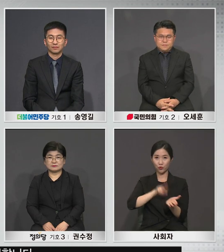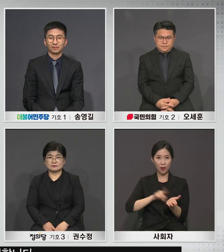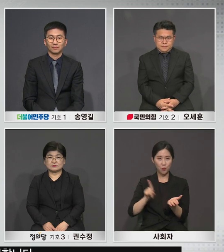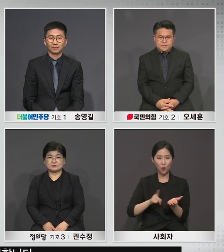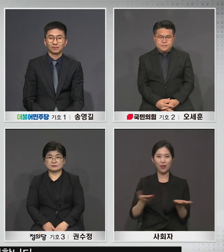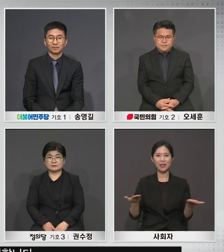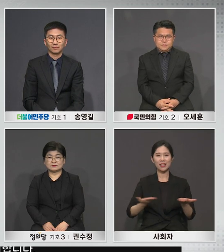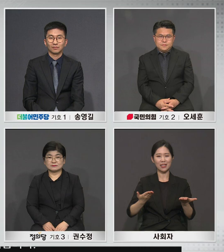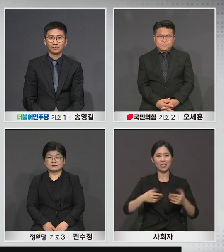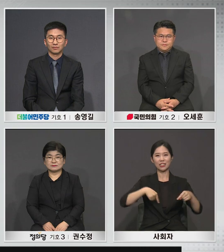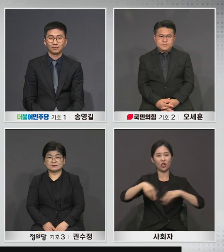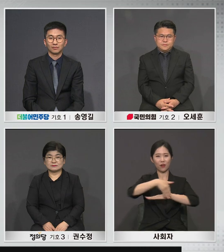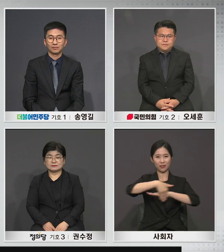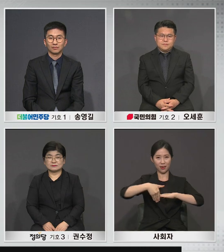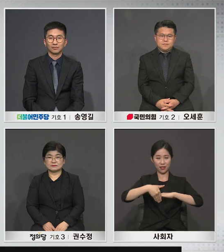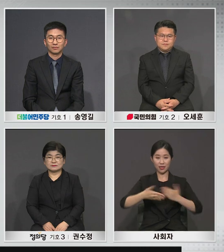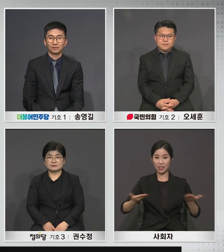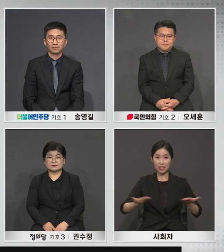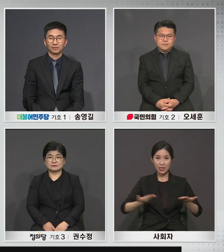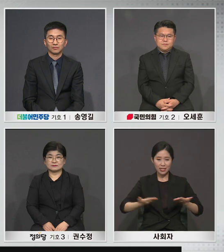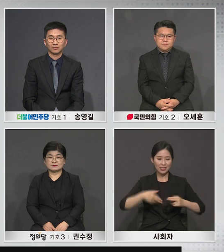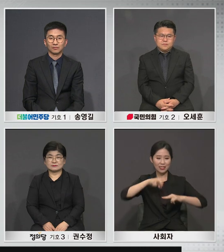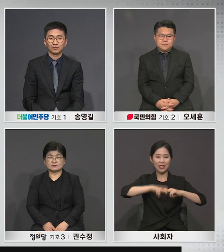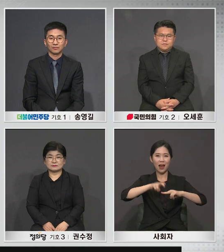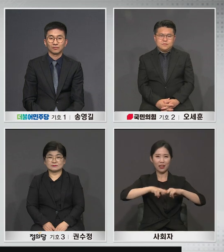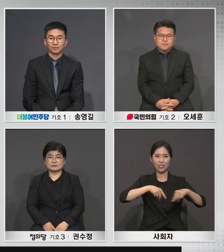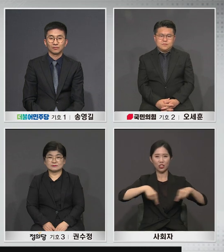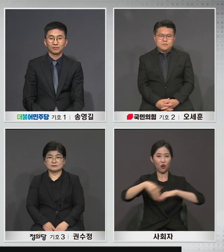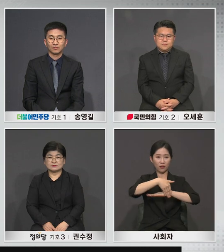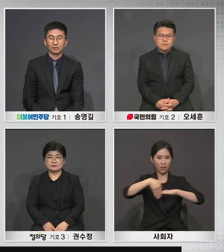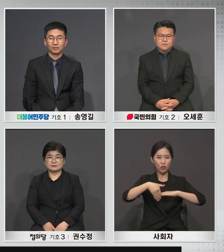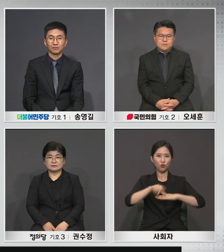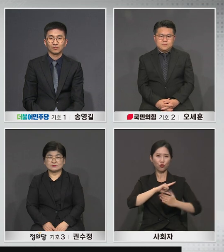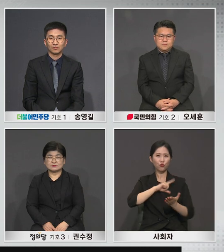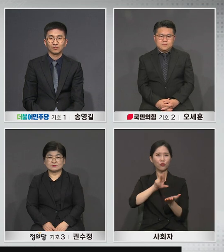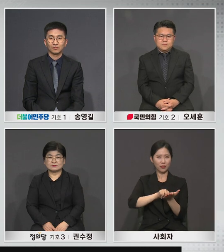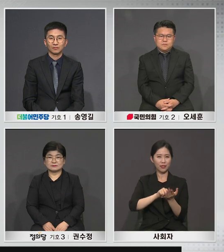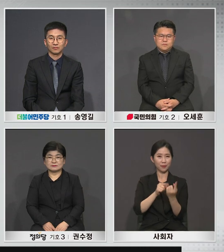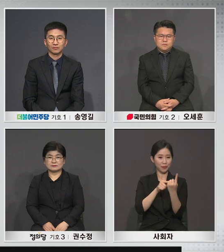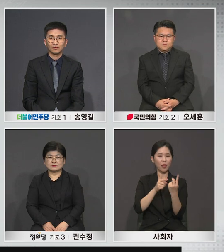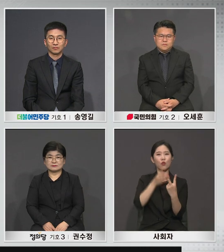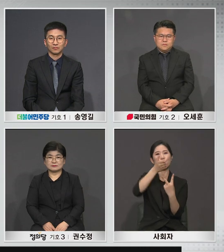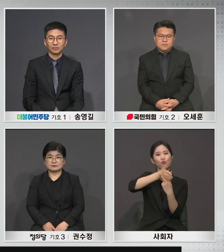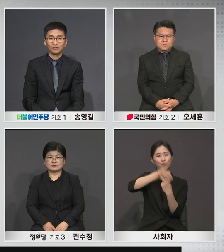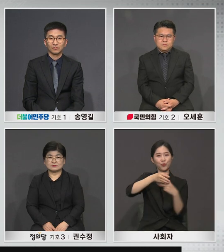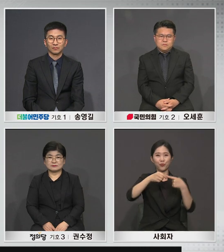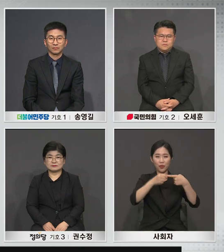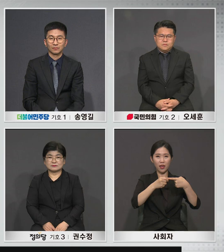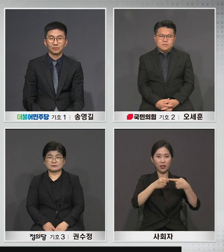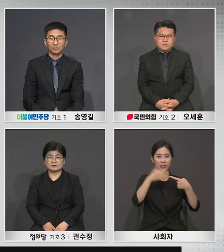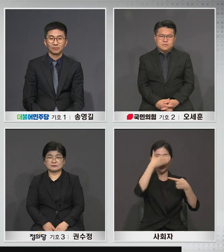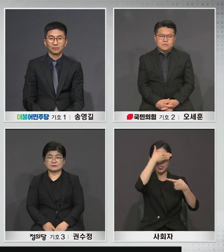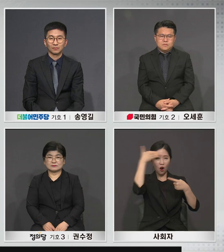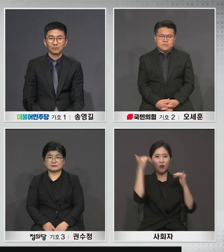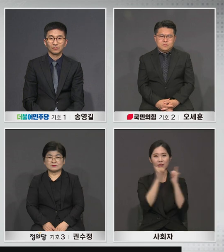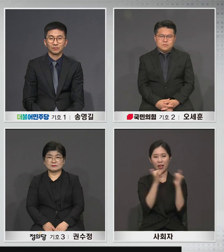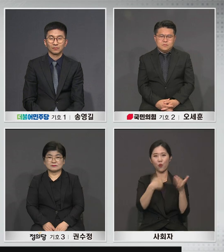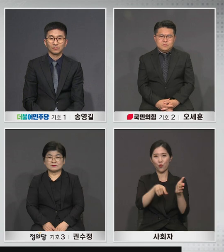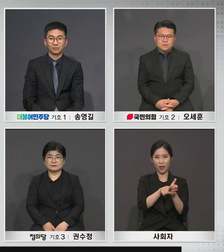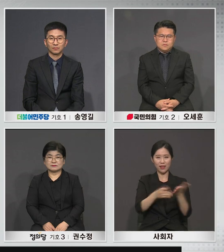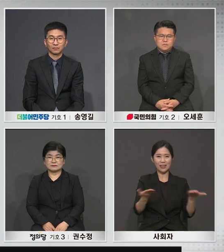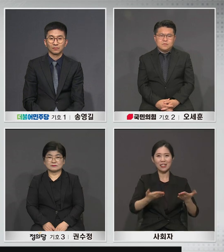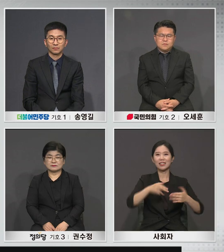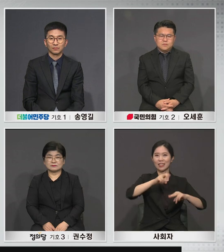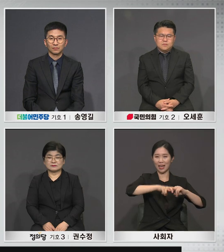하겠습니다. 대신 일자리 정책을 두 개로 쪼개서 지금 토론해 볼 텐데요. 첫 번째는 청년층에 관련된 거고요.